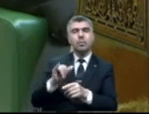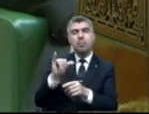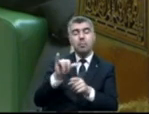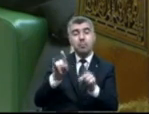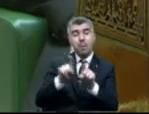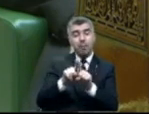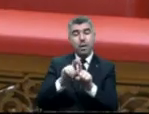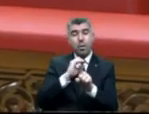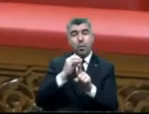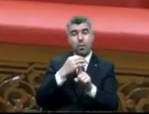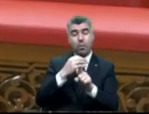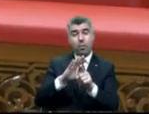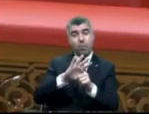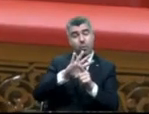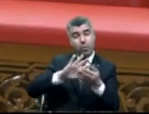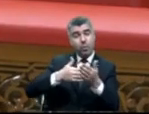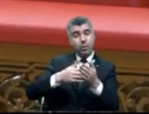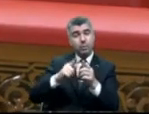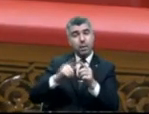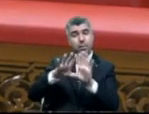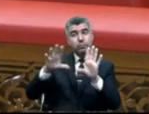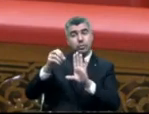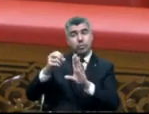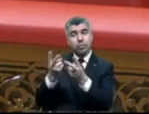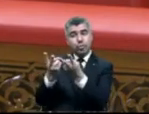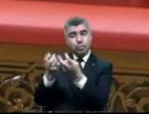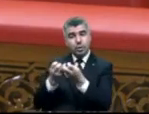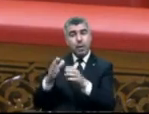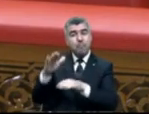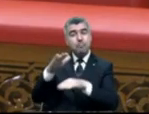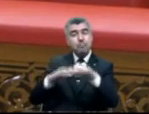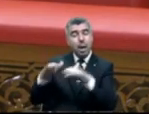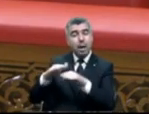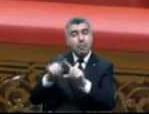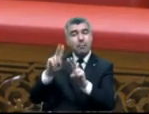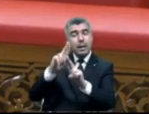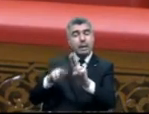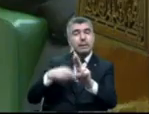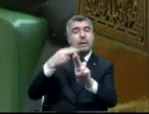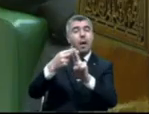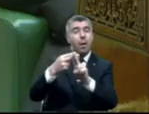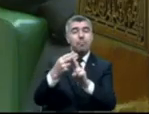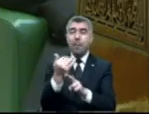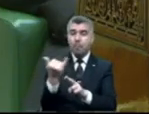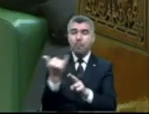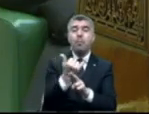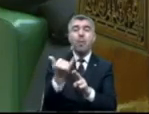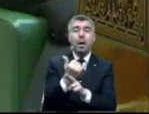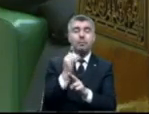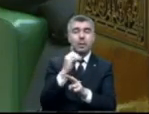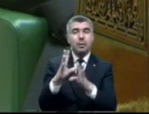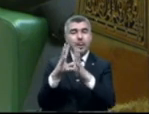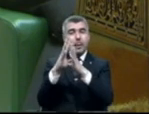إمكانيات استعمال الطاقة النووية، خاصة في مجال تحلية مياه البحر وتقديم جواب علمي واستراتيجي على مشكلة